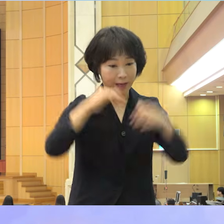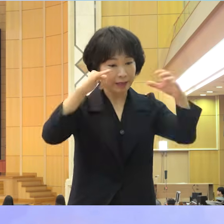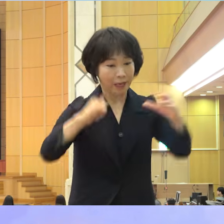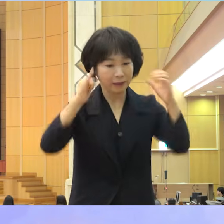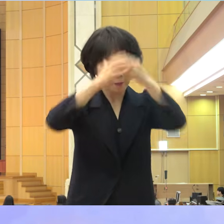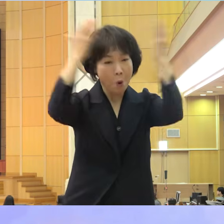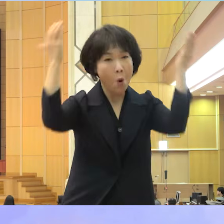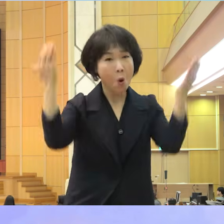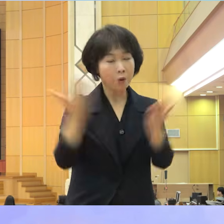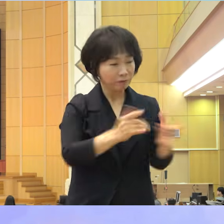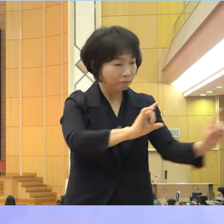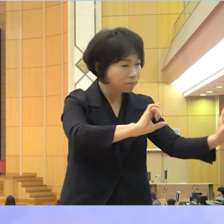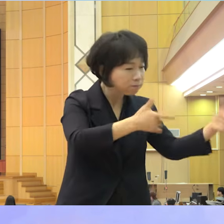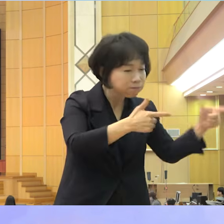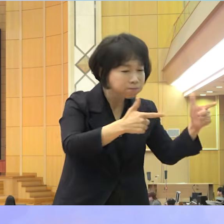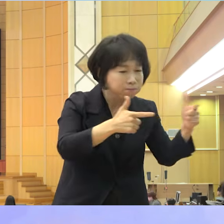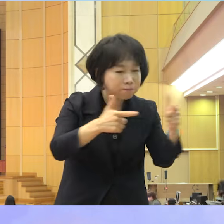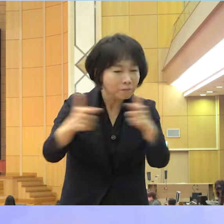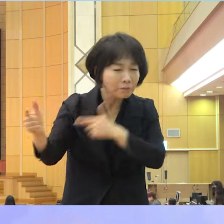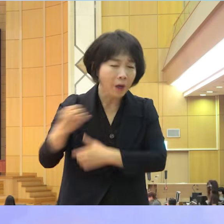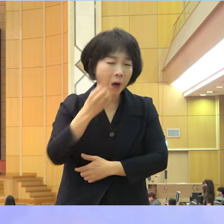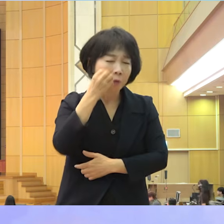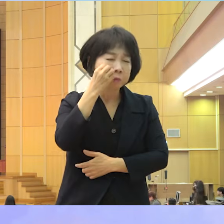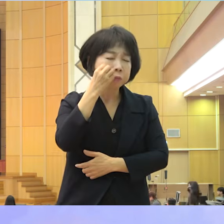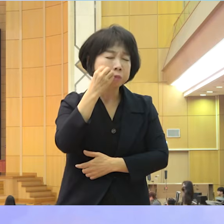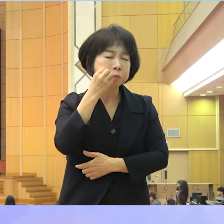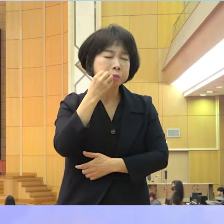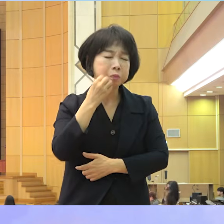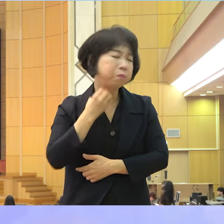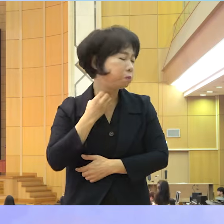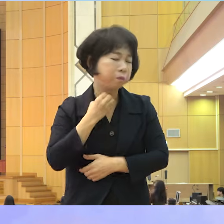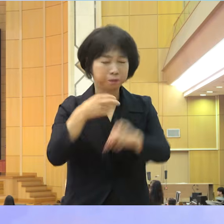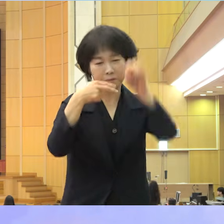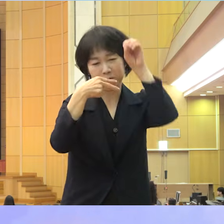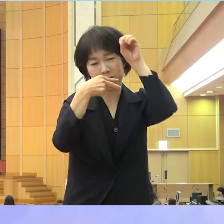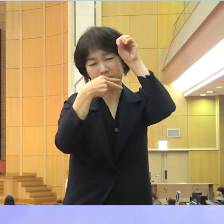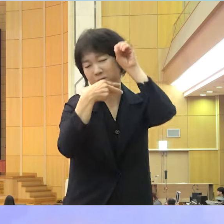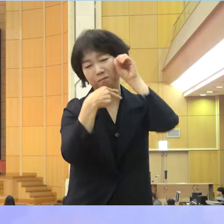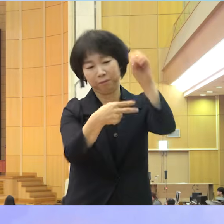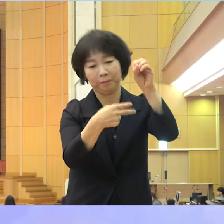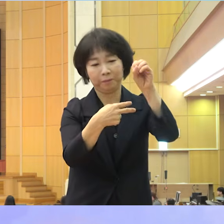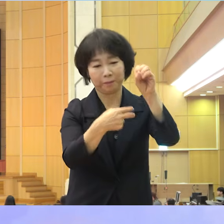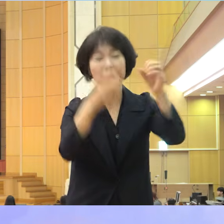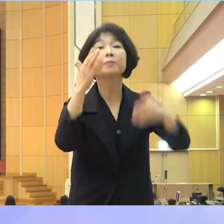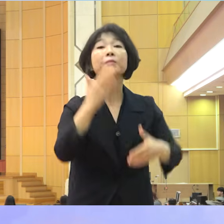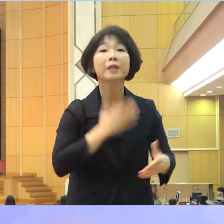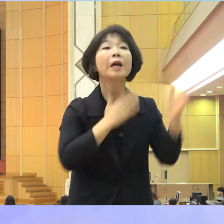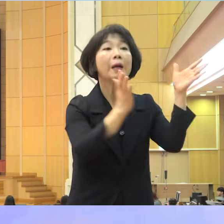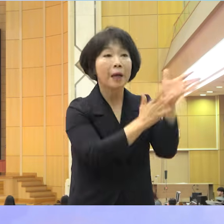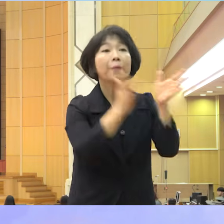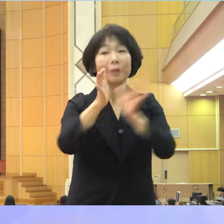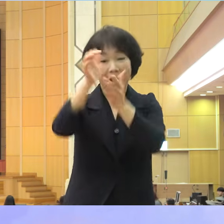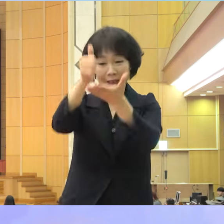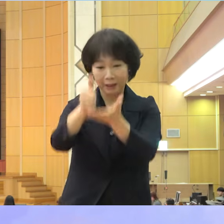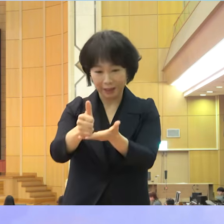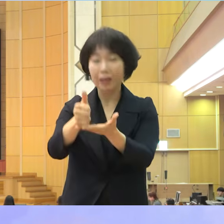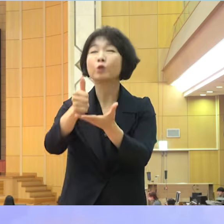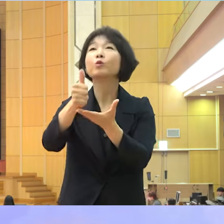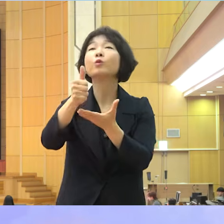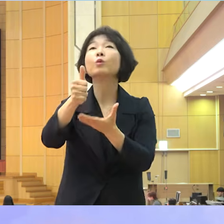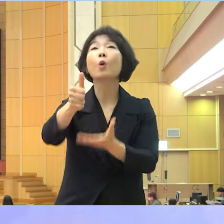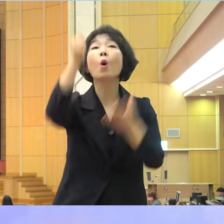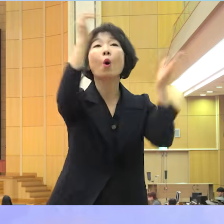충만하네. 세상 모든 것들도 부럽지 않네.